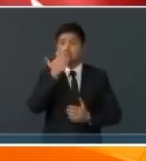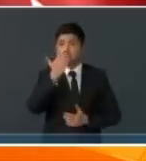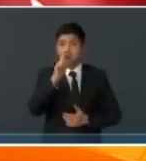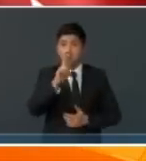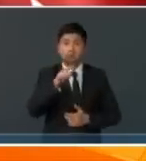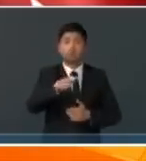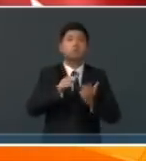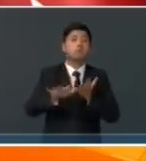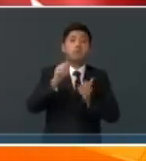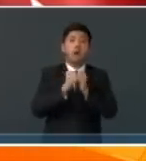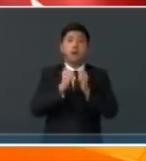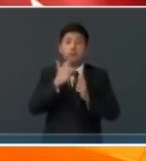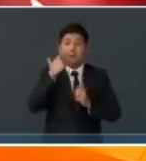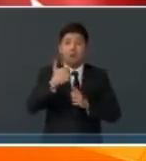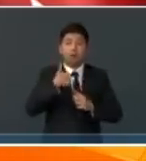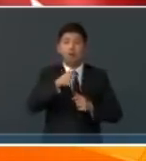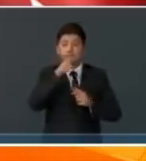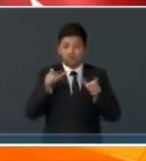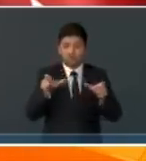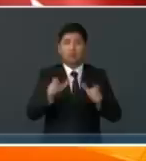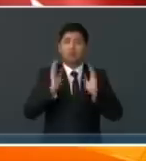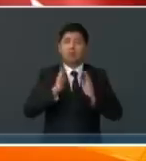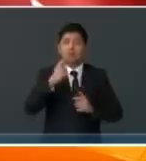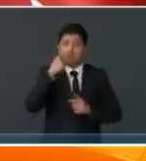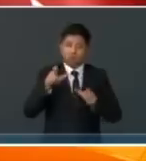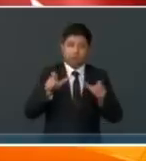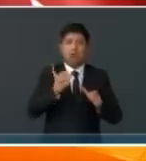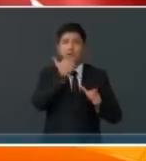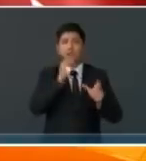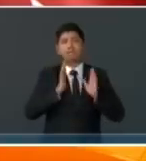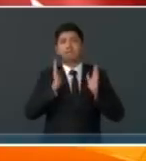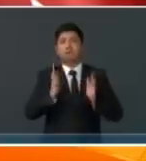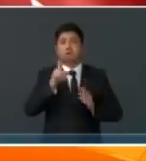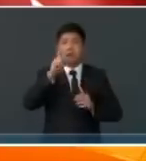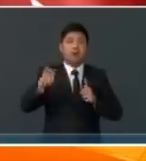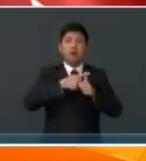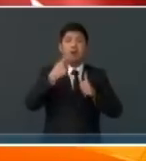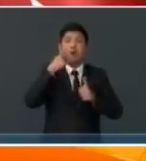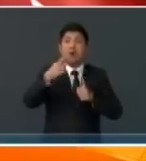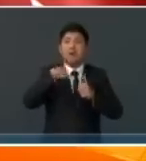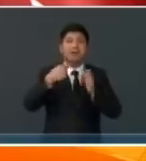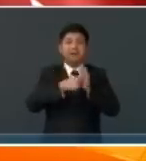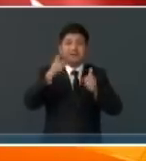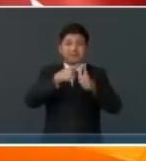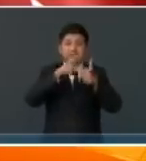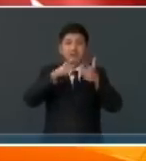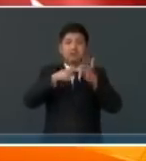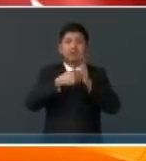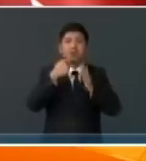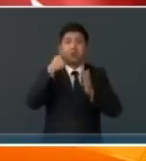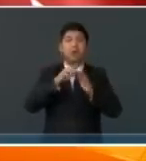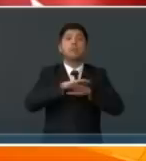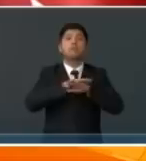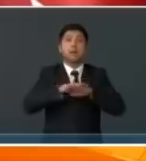bunun için Tedbiri asla Erdem bırakıyoruz özellikle Baş harflerinden ilhamla